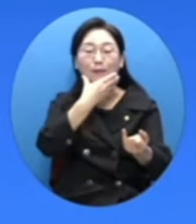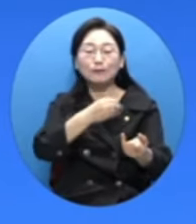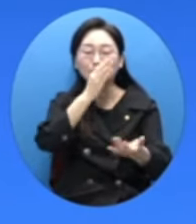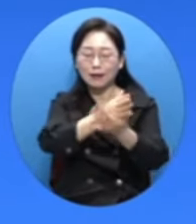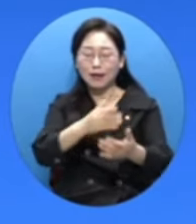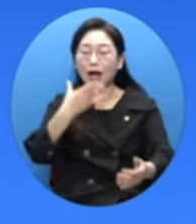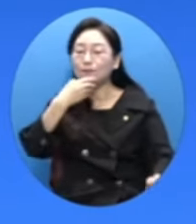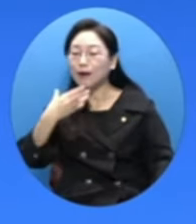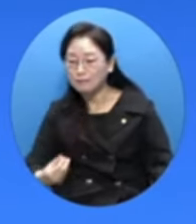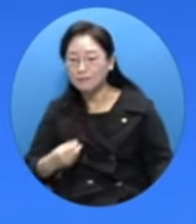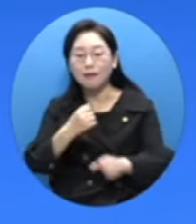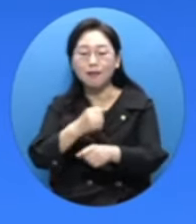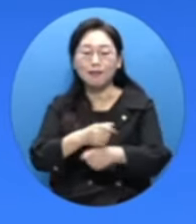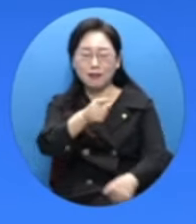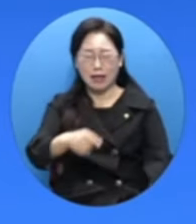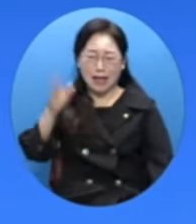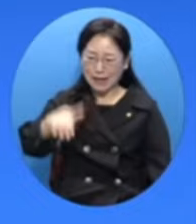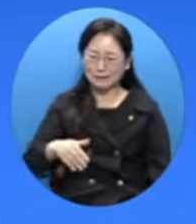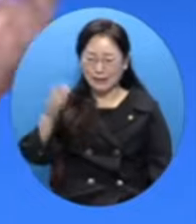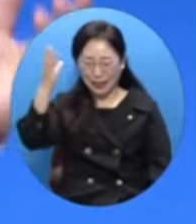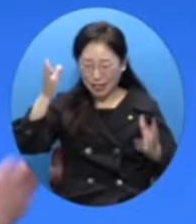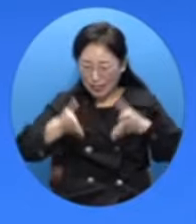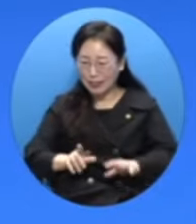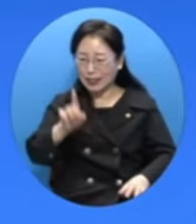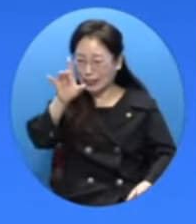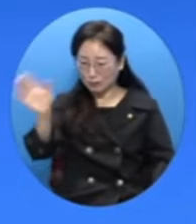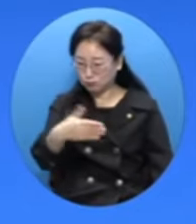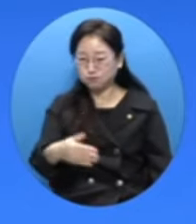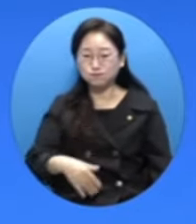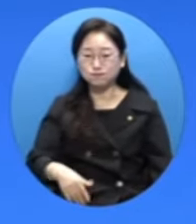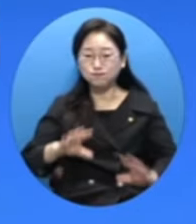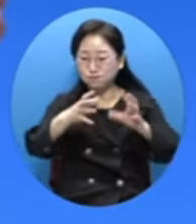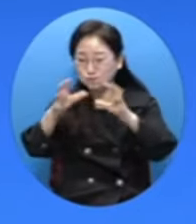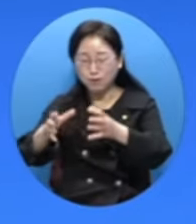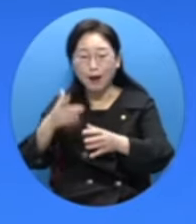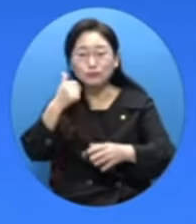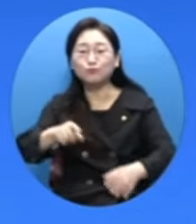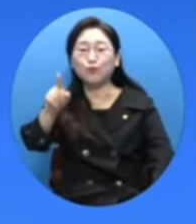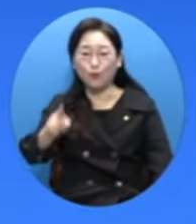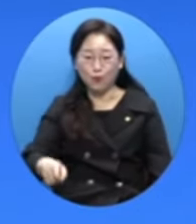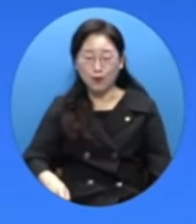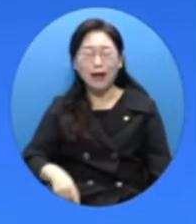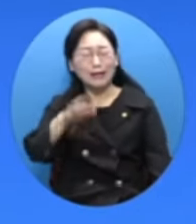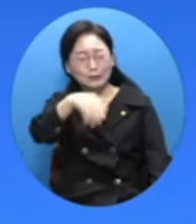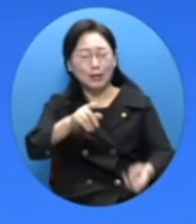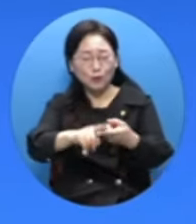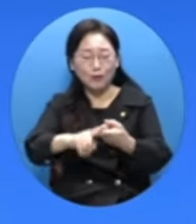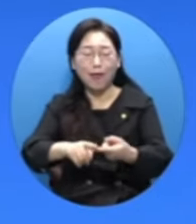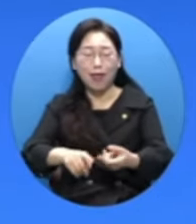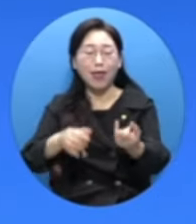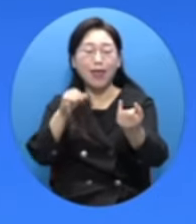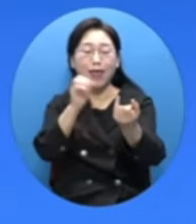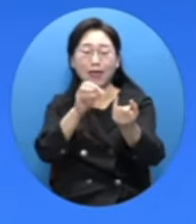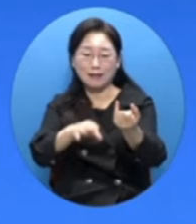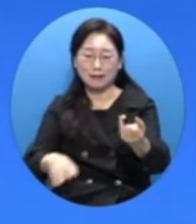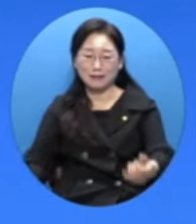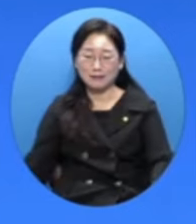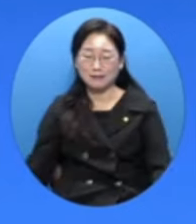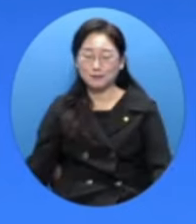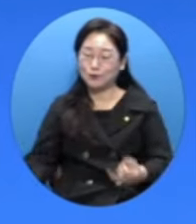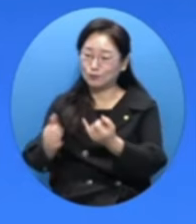불러. 에이 애가 하나도 없는데 무슨 많은 민족의 아버지야, 뭐 다둥이 아버지라고 그렇게 부르라니까. 그래서